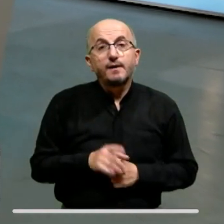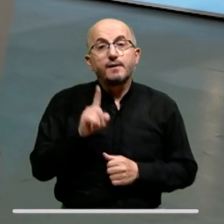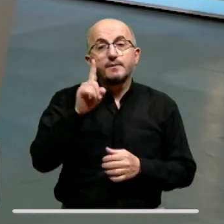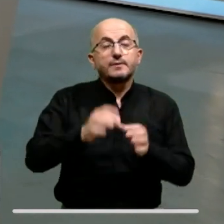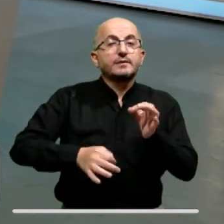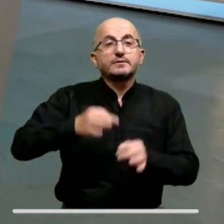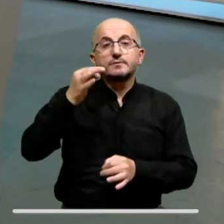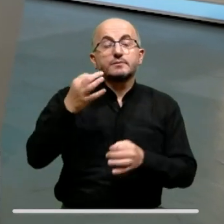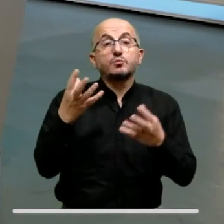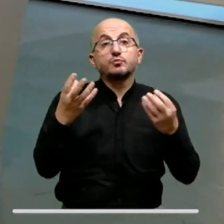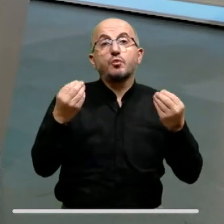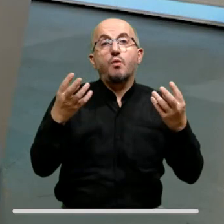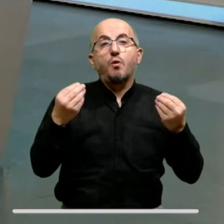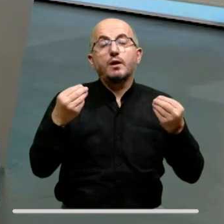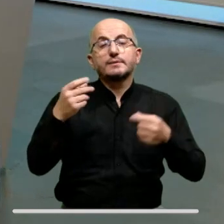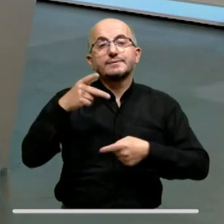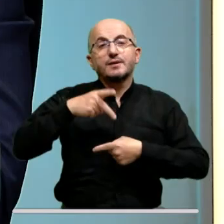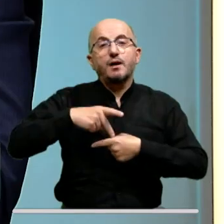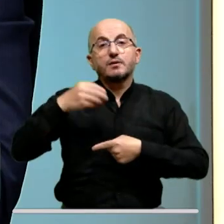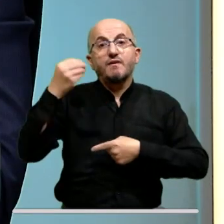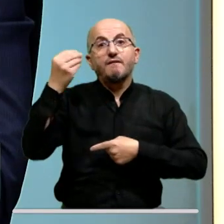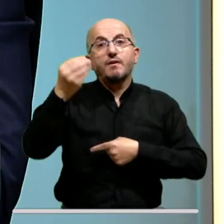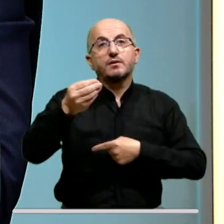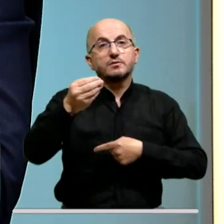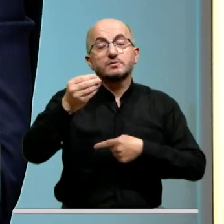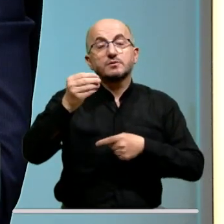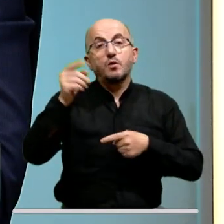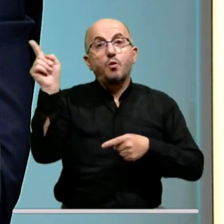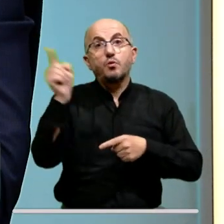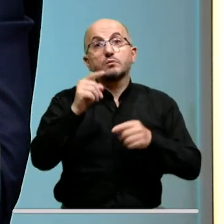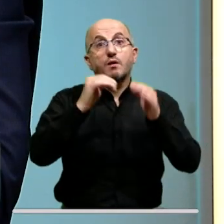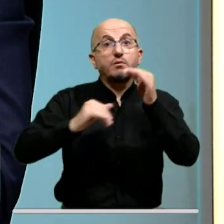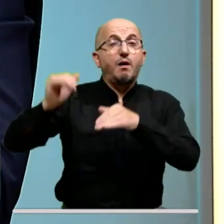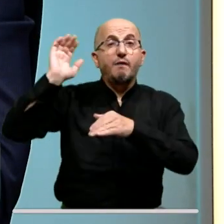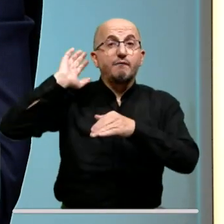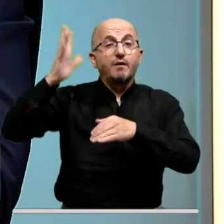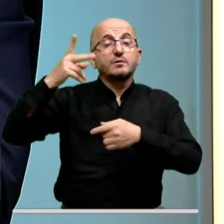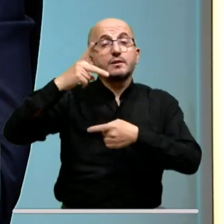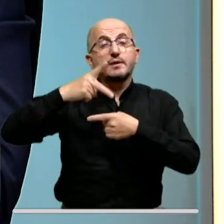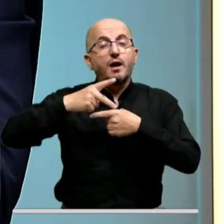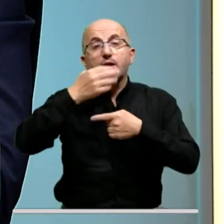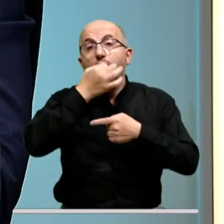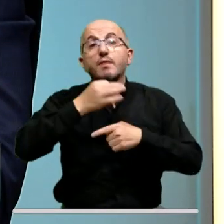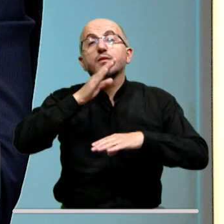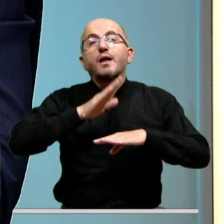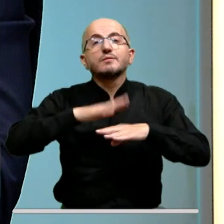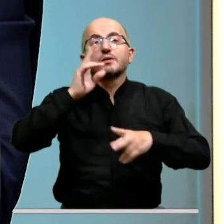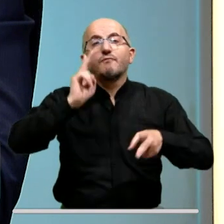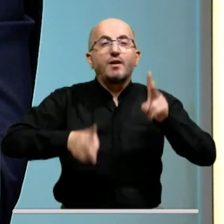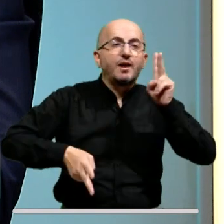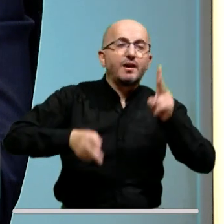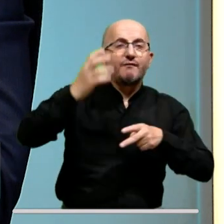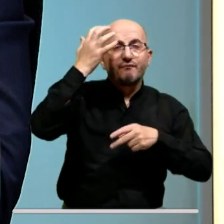insan çok miktarda, yani zekat vereceği miktardan çok fazla miktarda zekata niyet etmeden ara ara